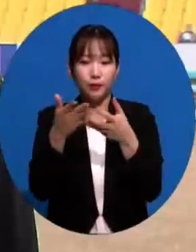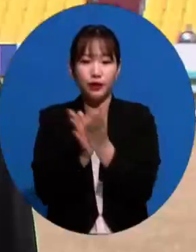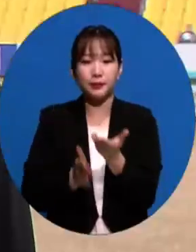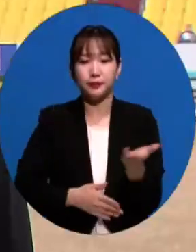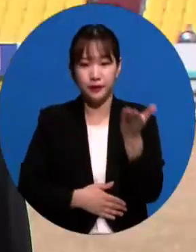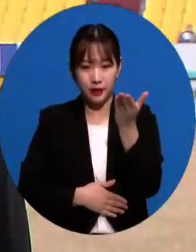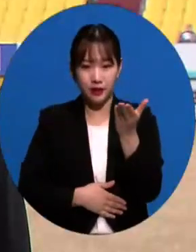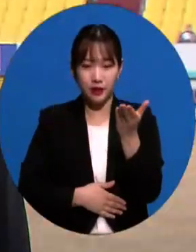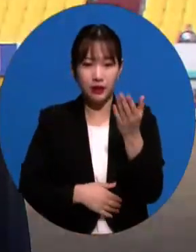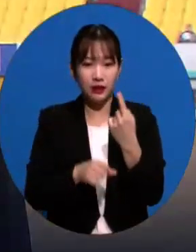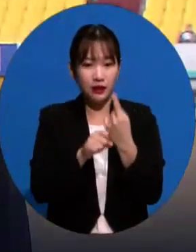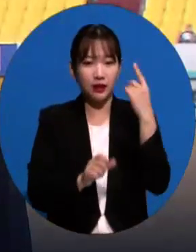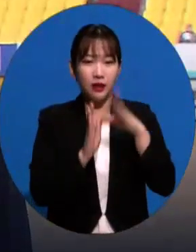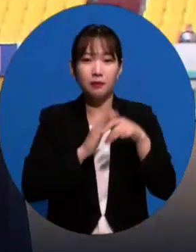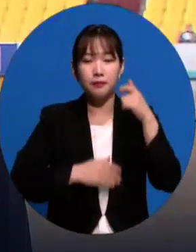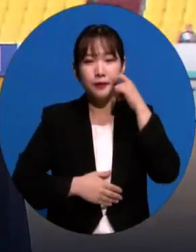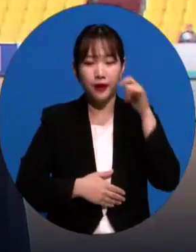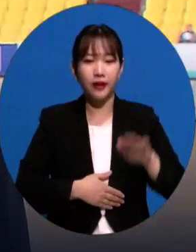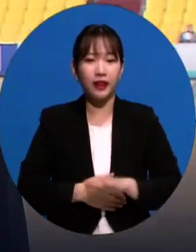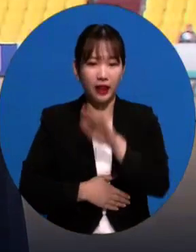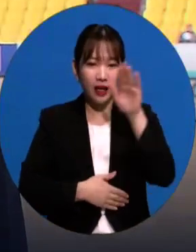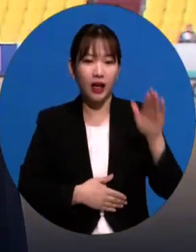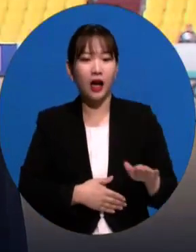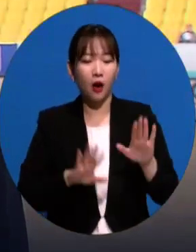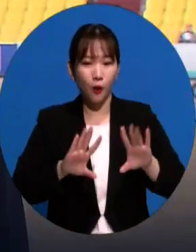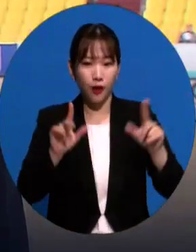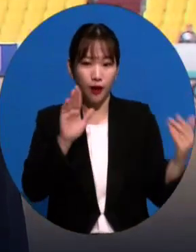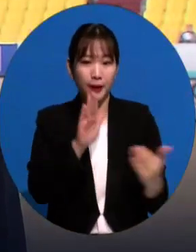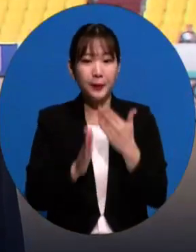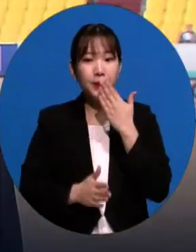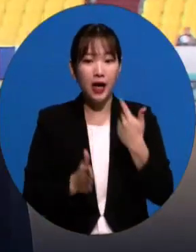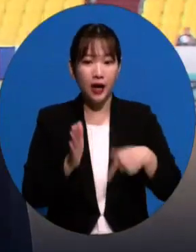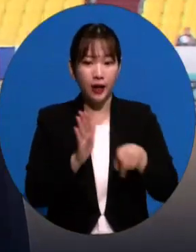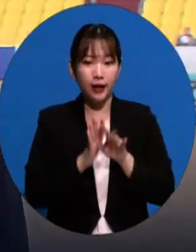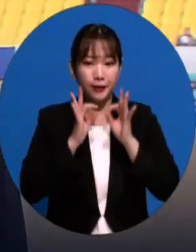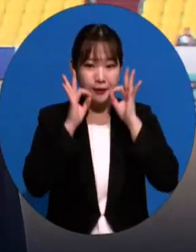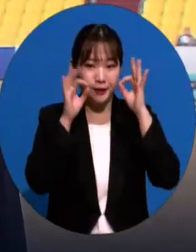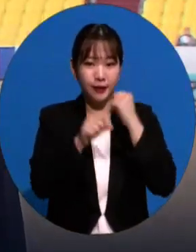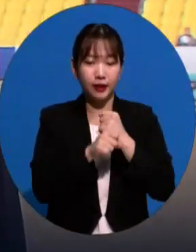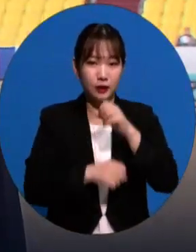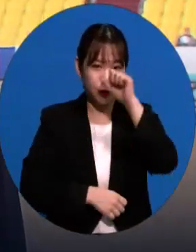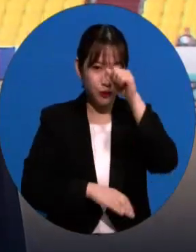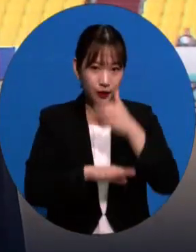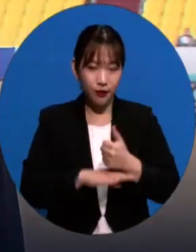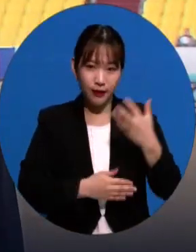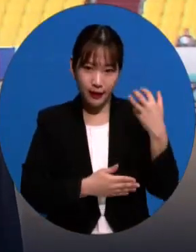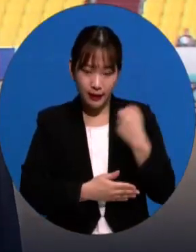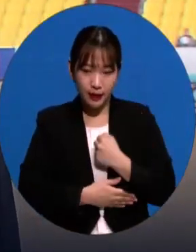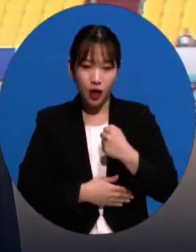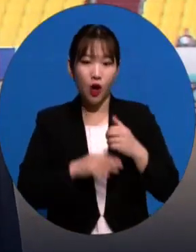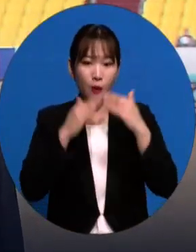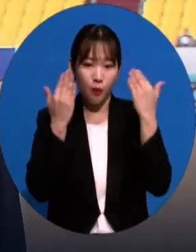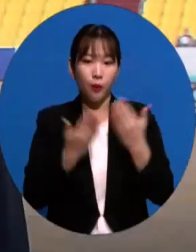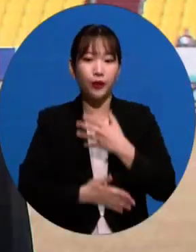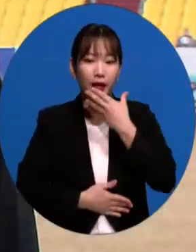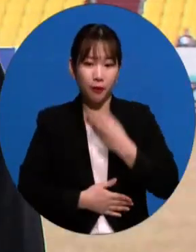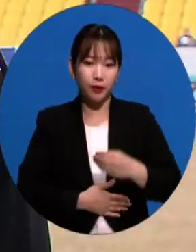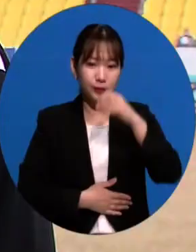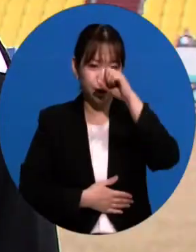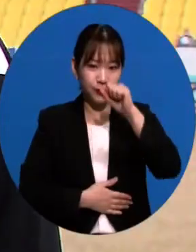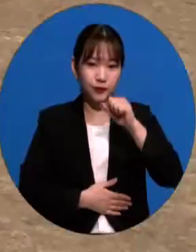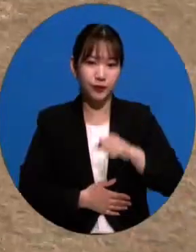승격입니다. 작년 시즌에 못했던 걸 다 올해는 이룰 수 있도록 노력하겠습니다. 좋은 결과까지 챙겨서 모두 해피엔딩이었으면